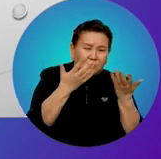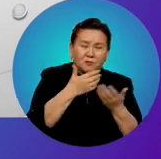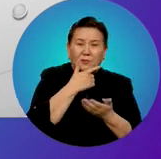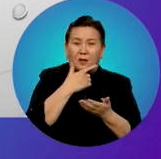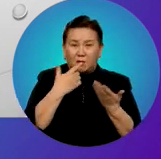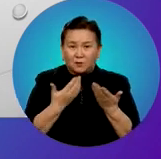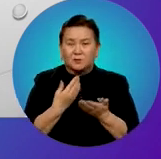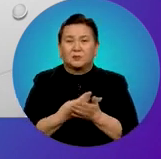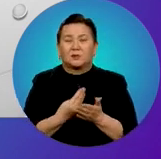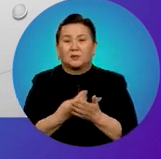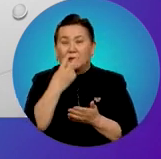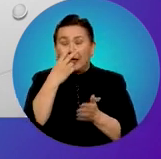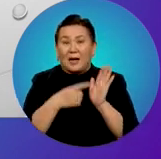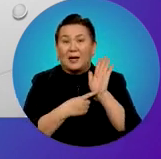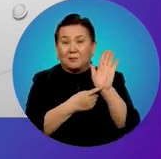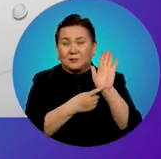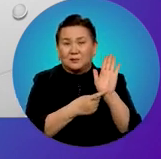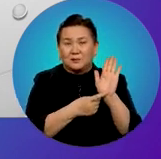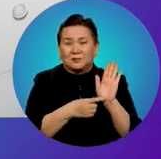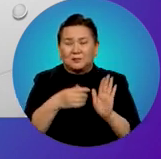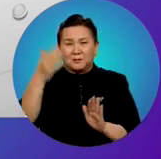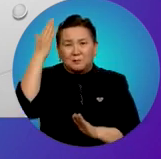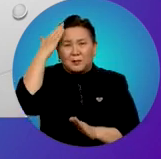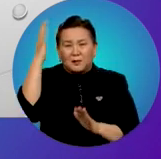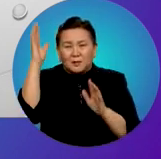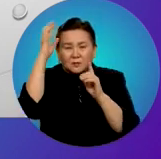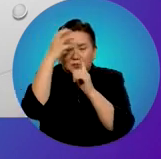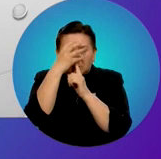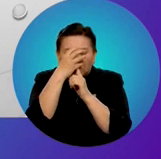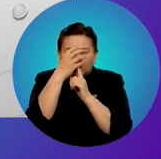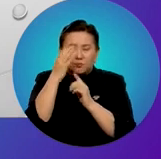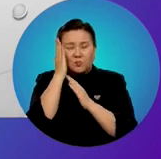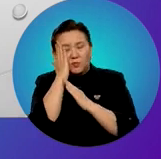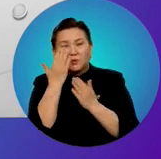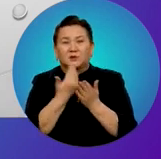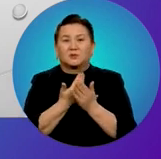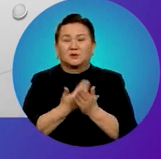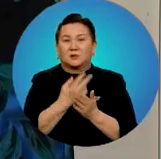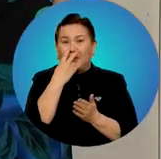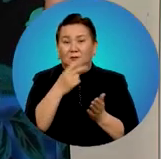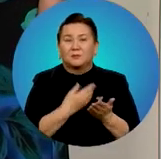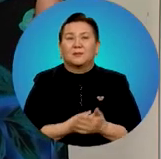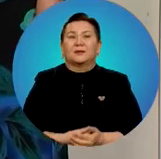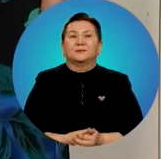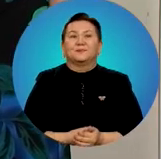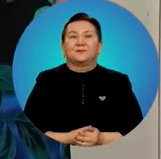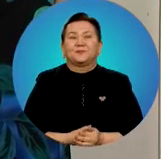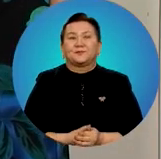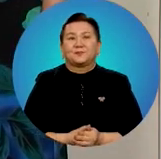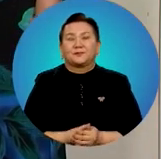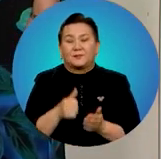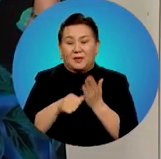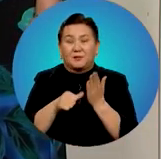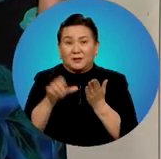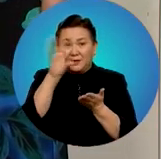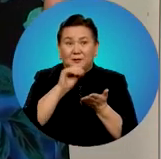амьдралын тэр зүдэрсэн байдлыг харуулахдаа малгаан чинээ нөмөр гэж багсгаж хэтрүүлсэн ийм дүрслэлийг авсан байна. За дүрслэлээ тэмдэглэлээрээ